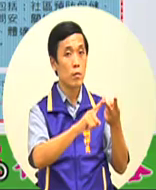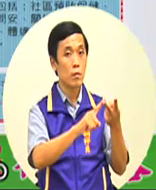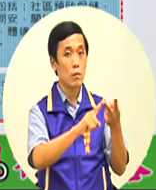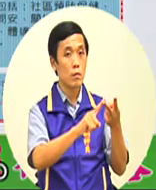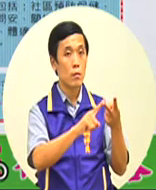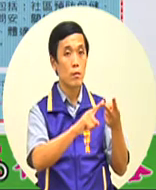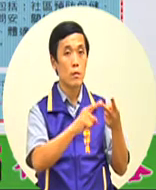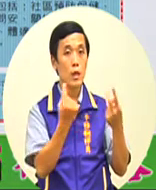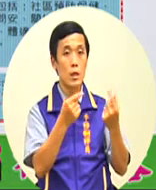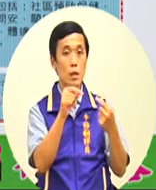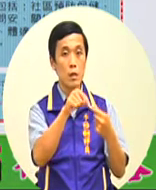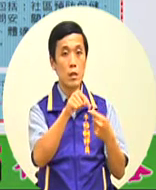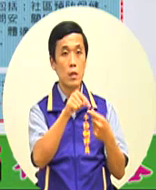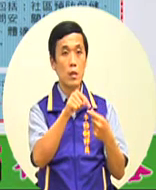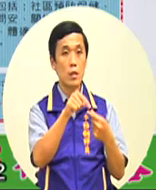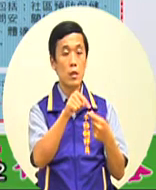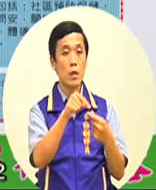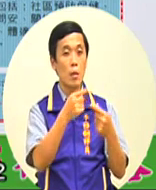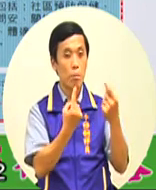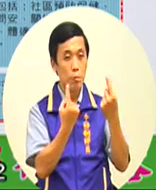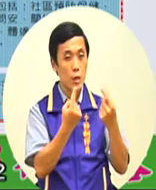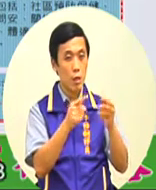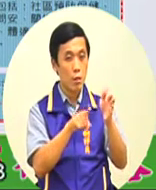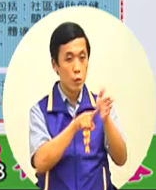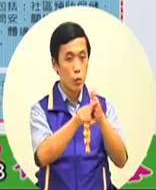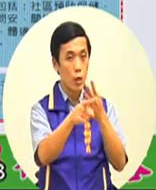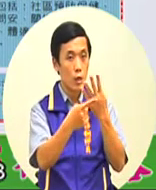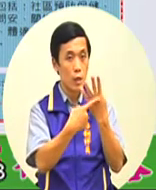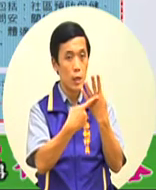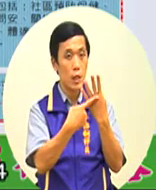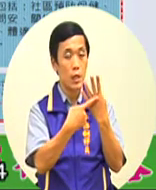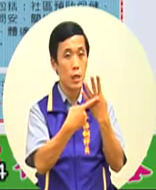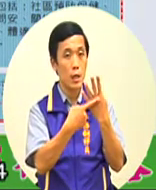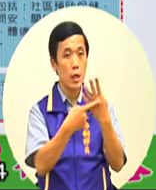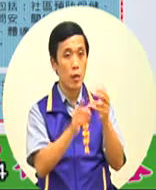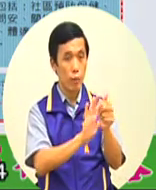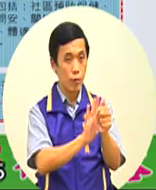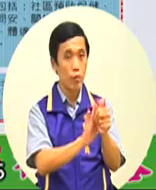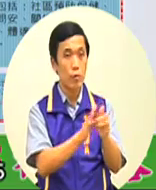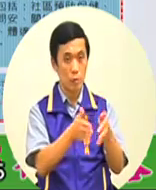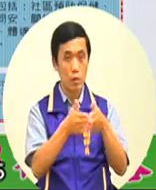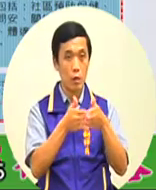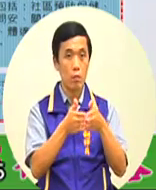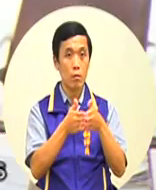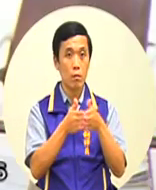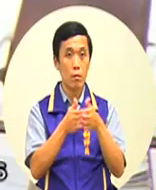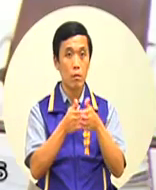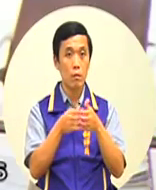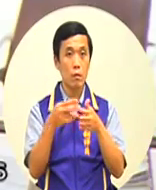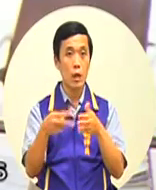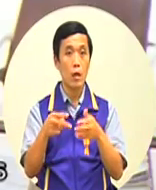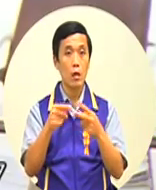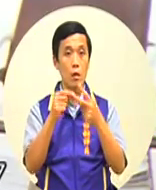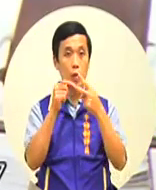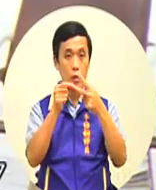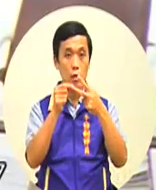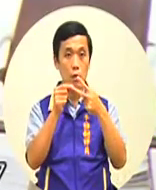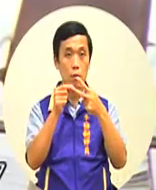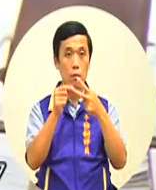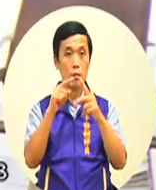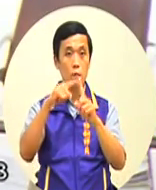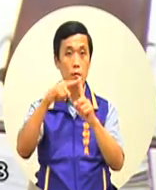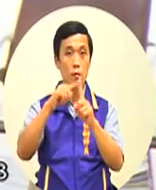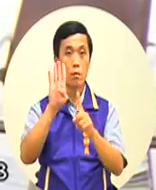这个部分可能就是说靠专业人才来给这服务。那还有第二种 B 级的，就